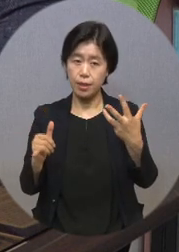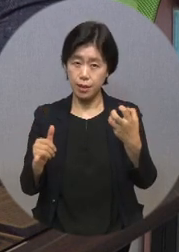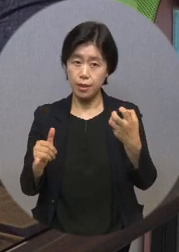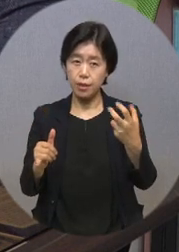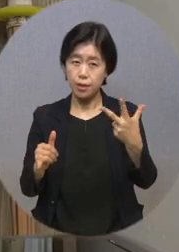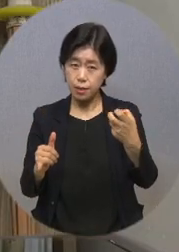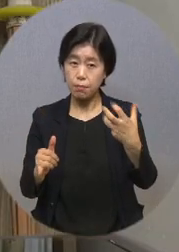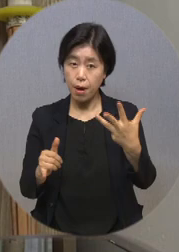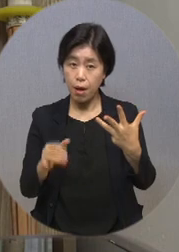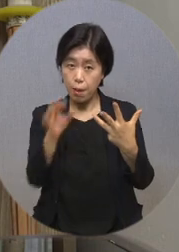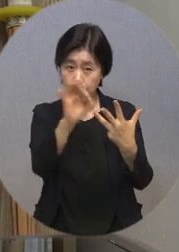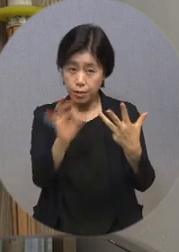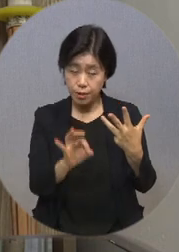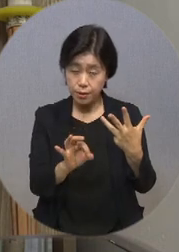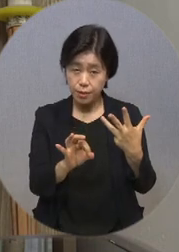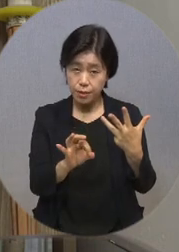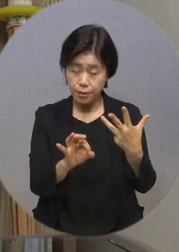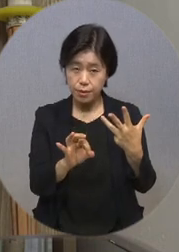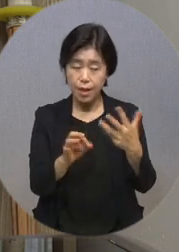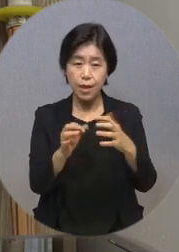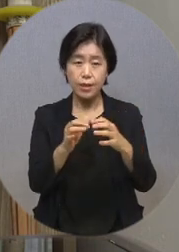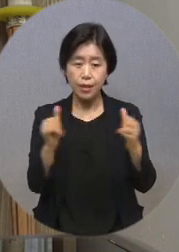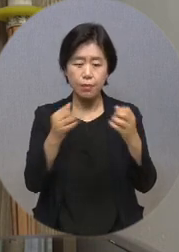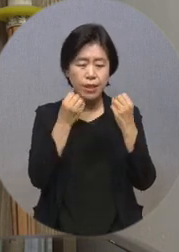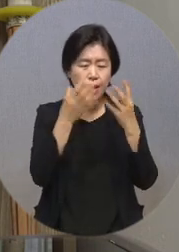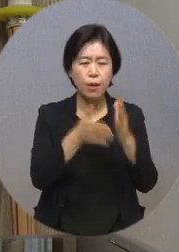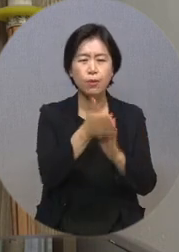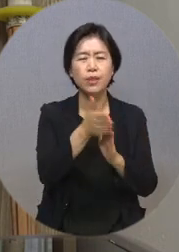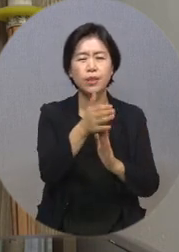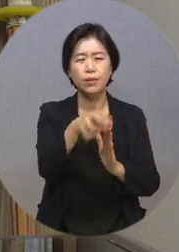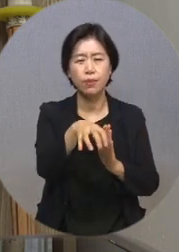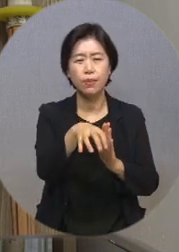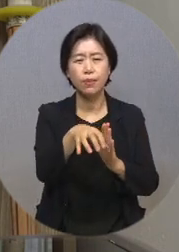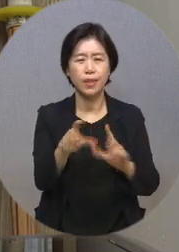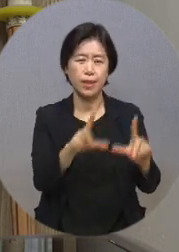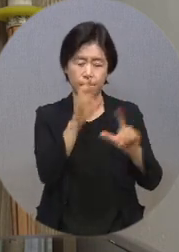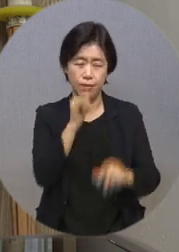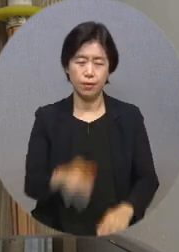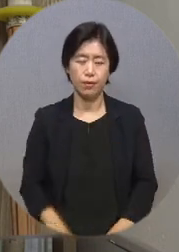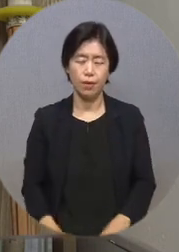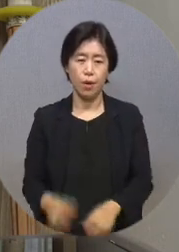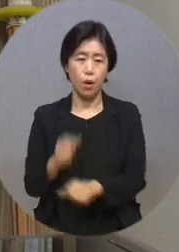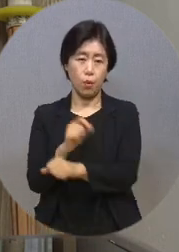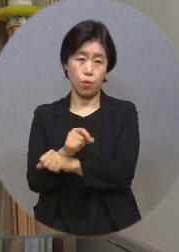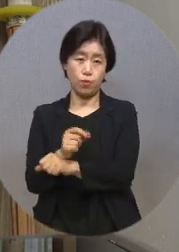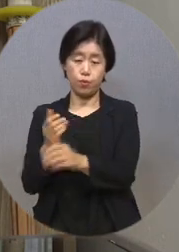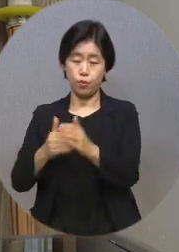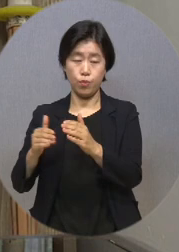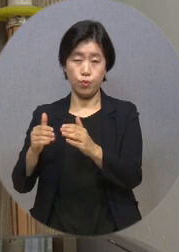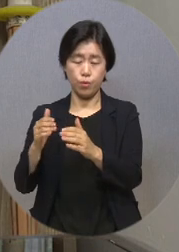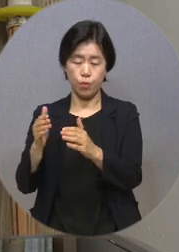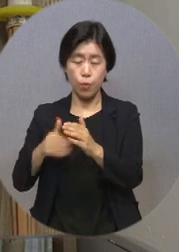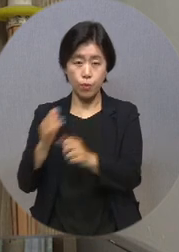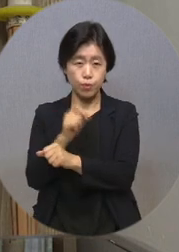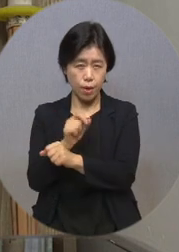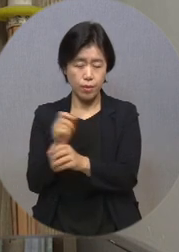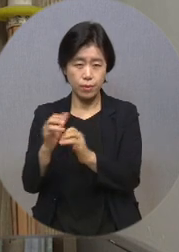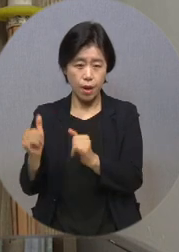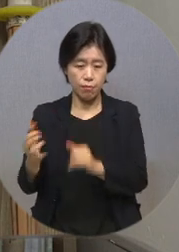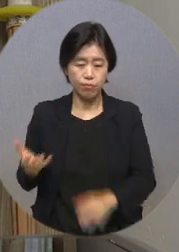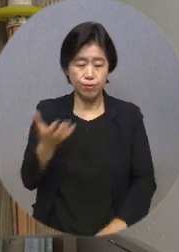지역에 위치해 살고 있는 거죠. 그리고 이제 공무원들의 이주라든가 또 인근 도시에서의 이주,